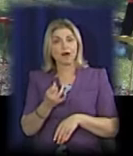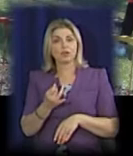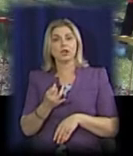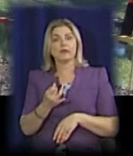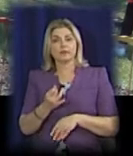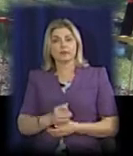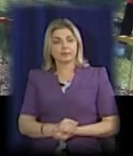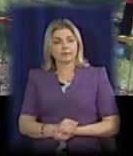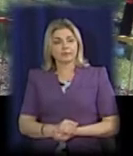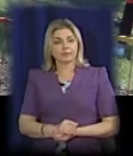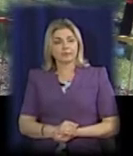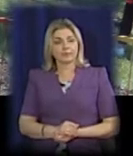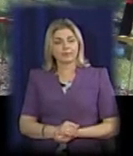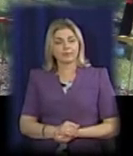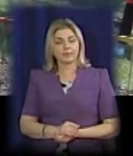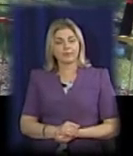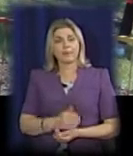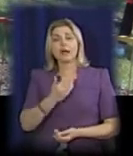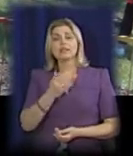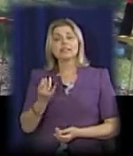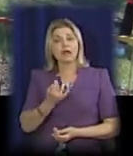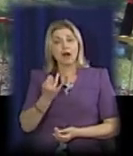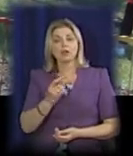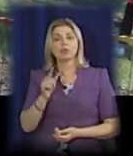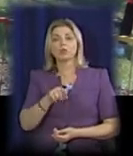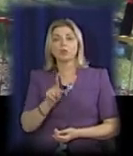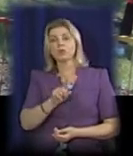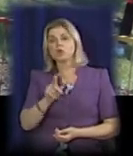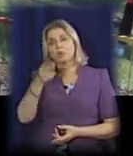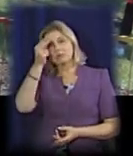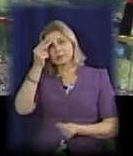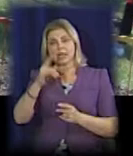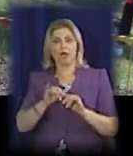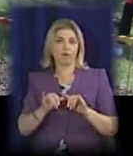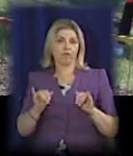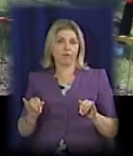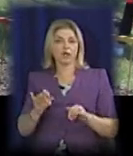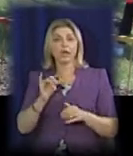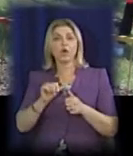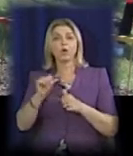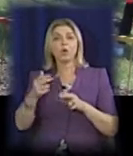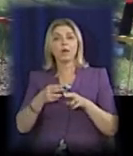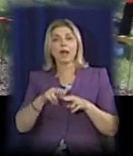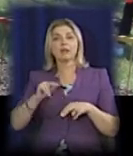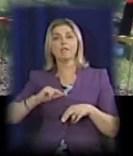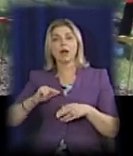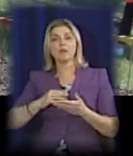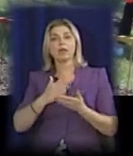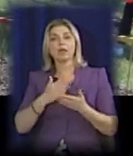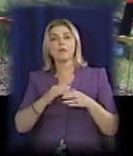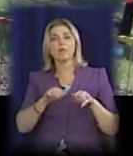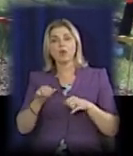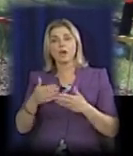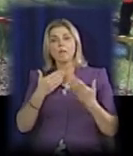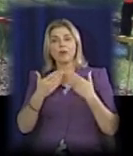підвищити професійний рівень наших людей, зацікавити їх у тому, що в чомусь навчитись, розвиватись. Крім того, співробітники мають можливість поспілкуватись